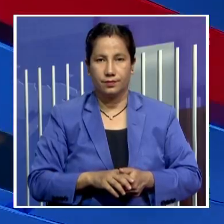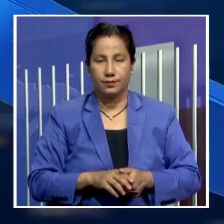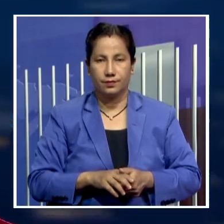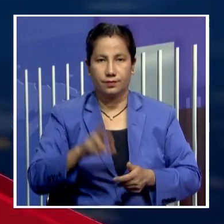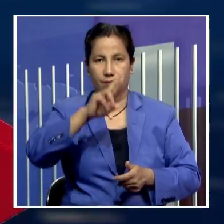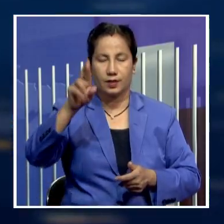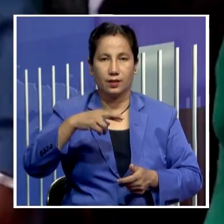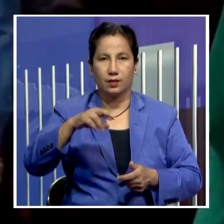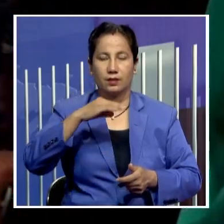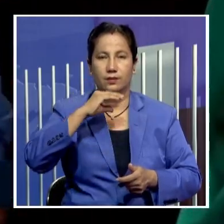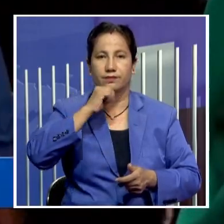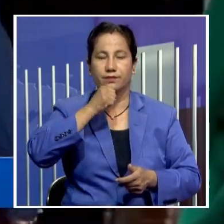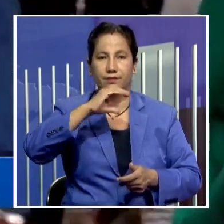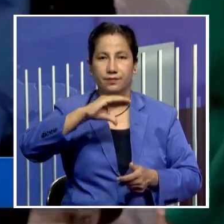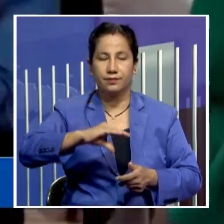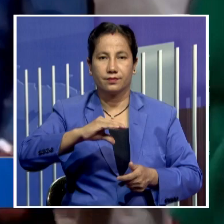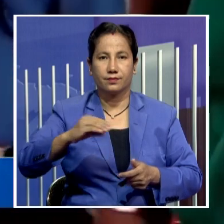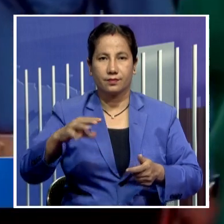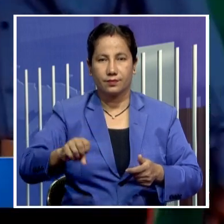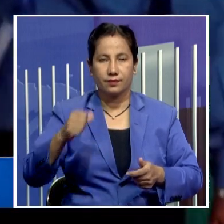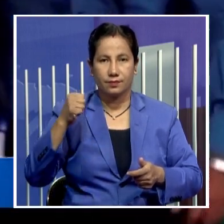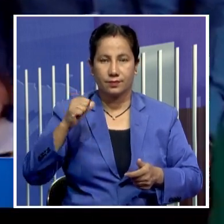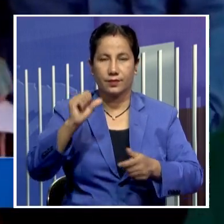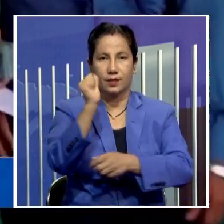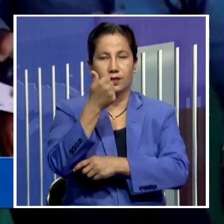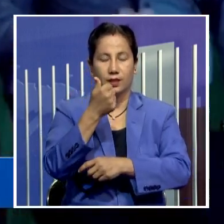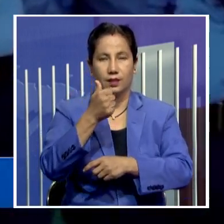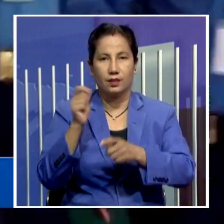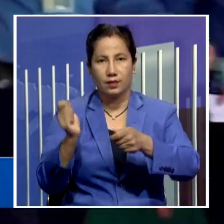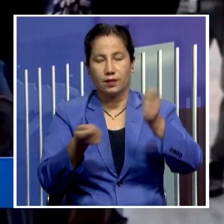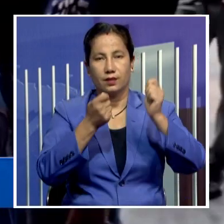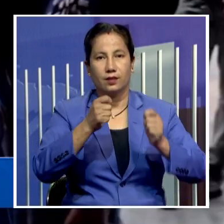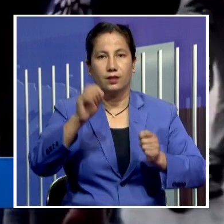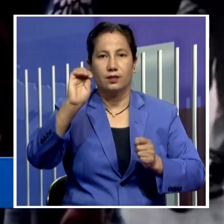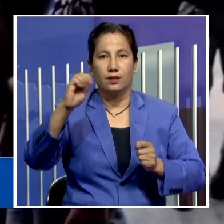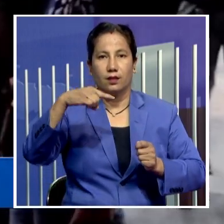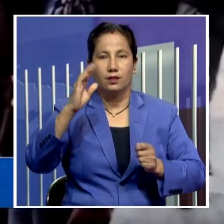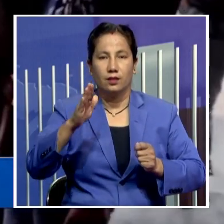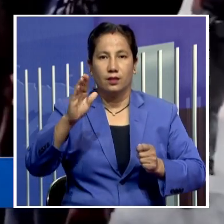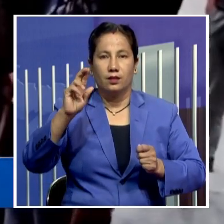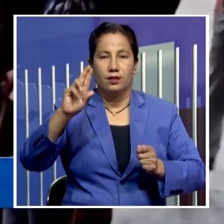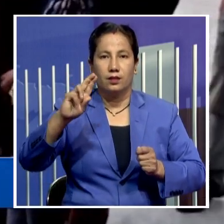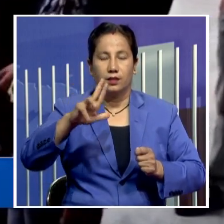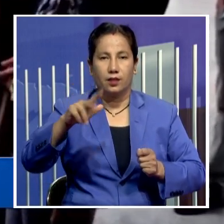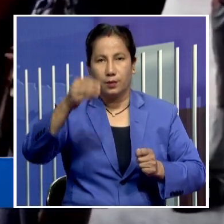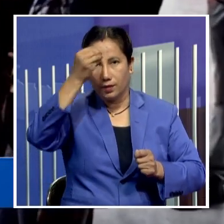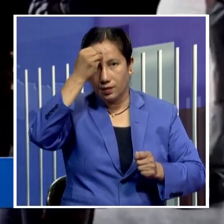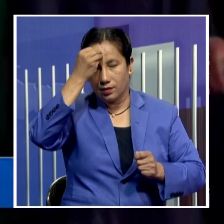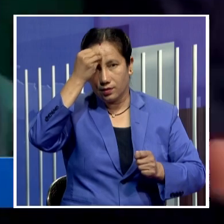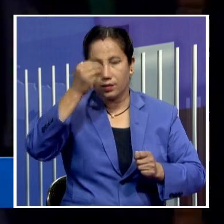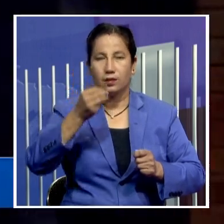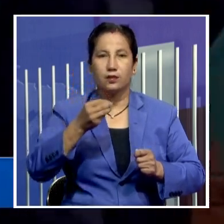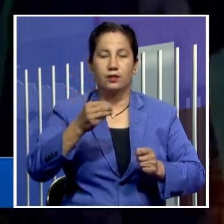र नाबालिगलाई बलात्कार गरेको आरोप लागेका राष्ट्रिय क्रिकेट टोलीका पूर्व कप्तान सन्दीप लामिछाने पक्राउ। असोज 24 गते मात्रै म्याच थप हुने।